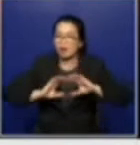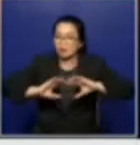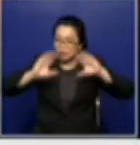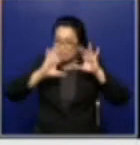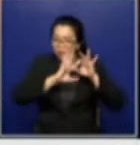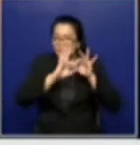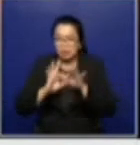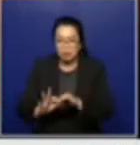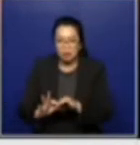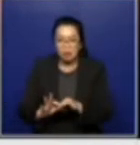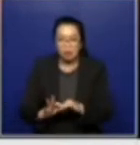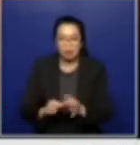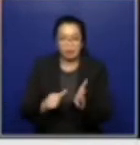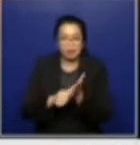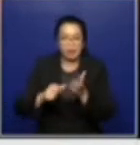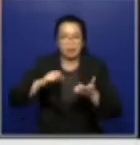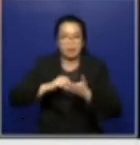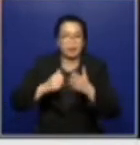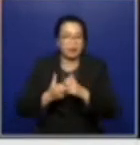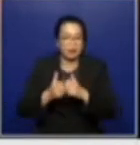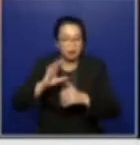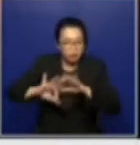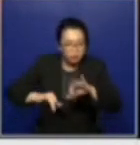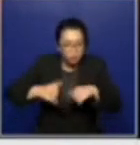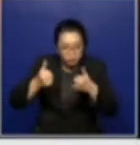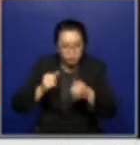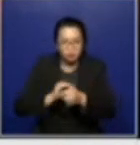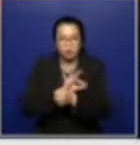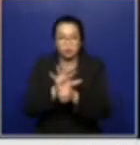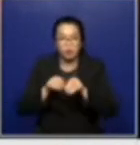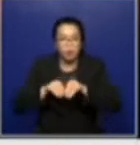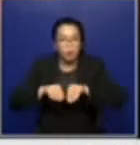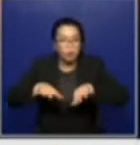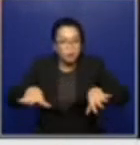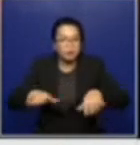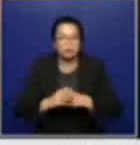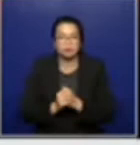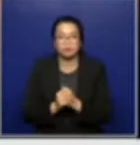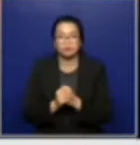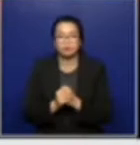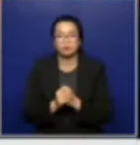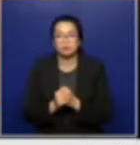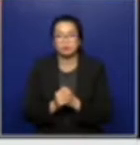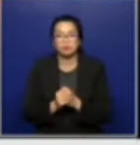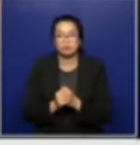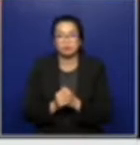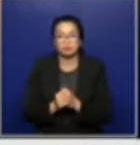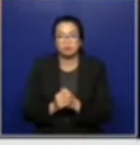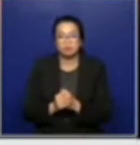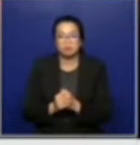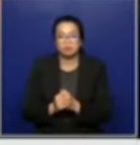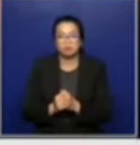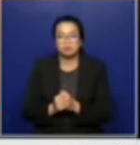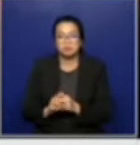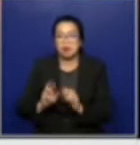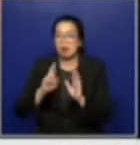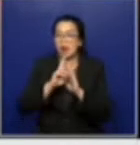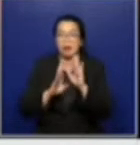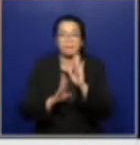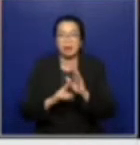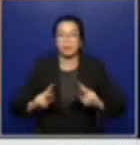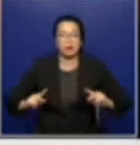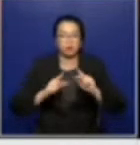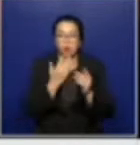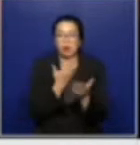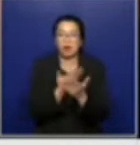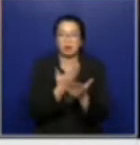เรื่องของการแก้ไขปัญหาเยียวยาฟื้นฟูแก้ไขเยียวยาเรื่องโควิดไม่ต้องใช้ระเบียบของกระทรวงการคลังตาม